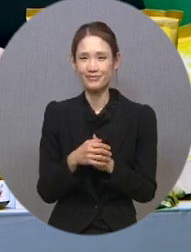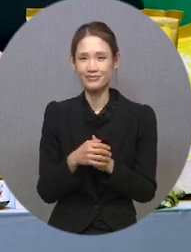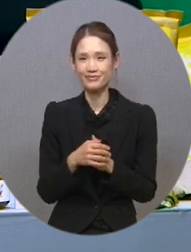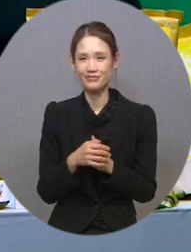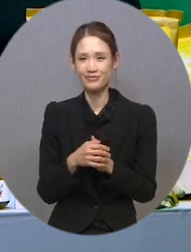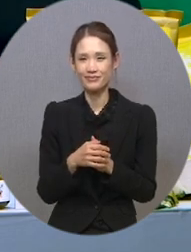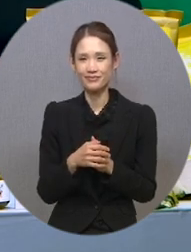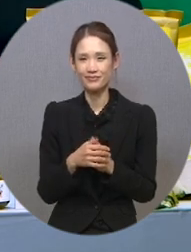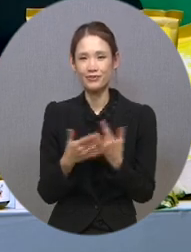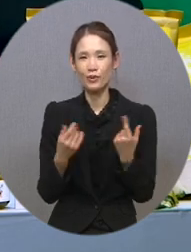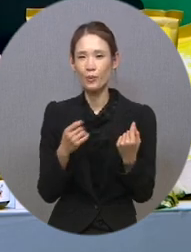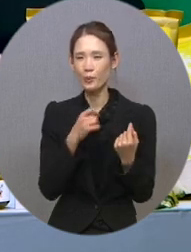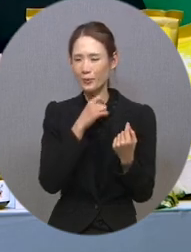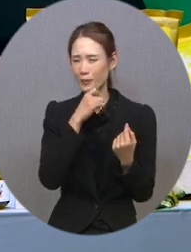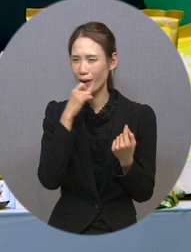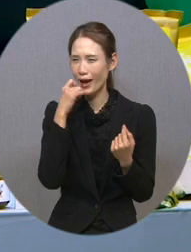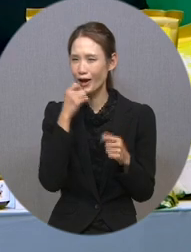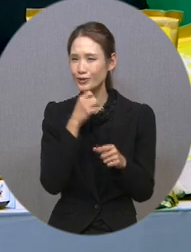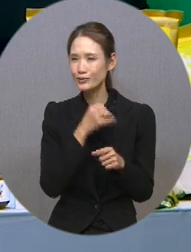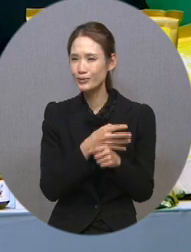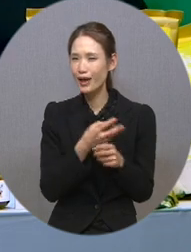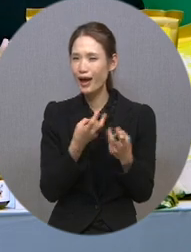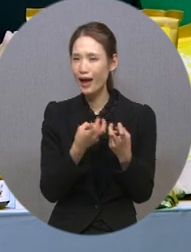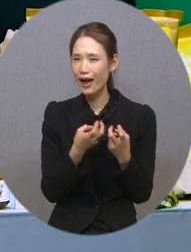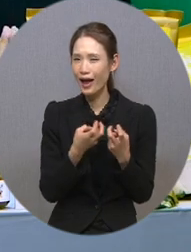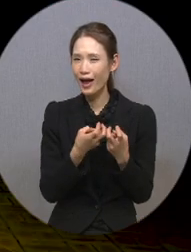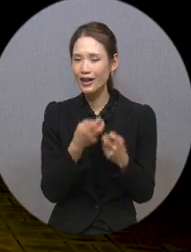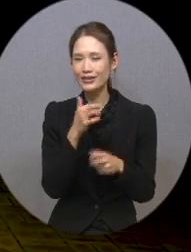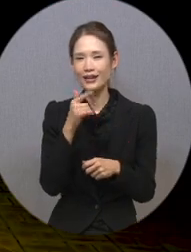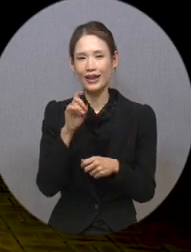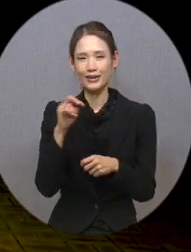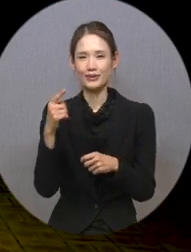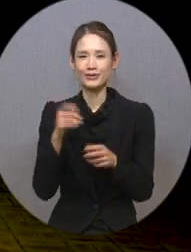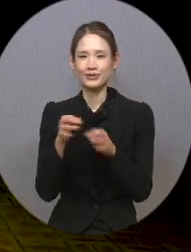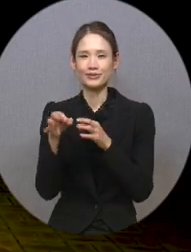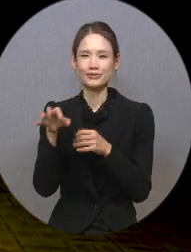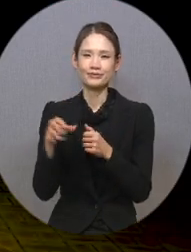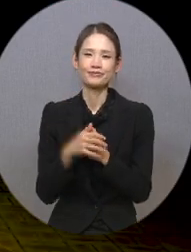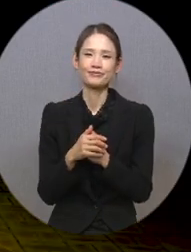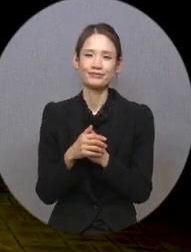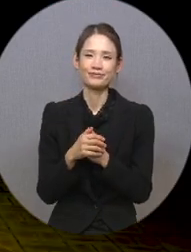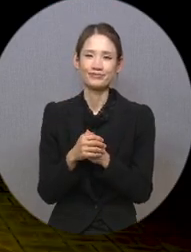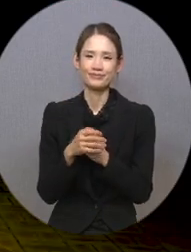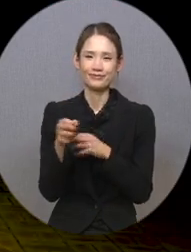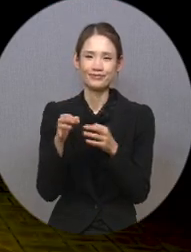야 이렇게 맛있는 거 어디서 구매할 수 있다고요? 그러니까 남도 장터. 야 남도